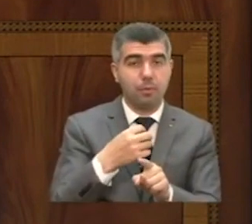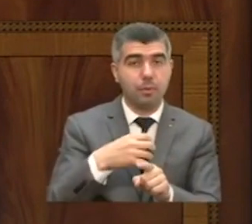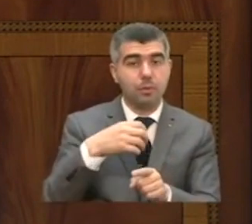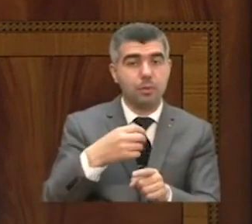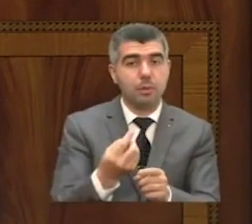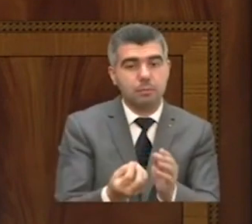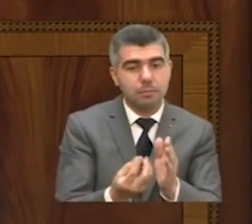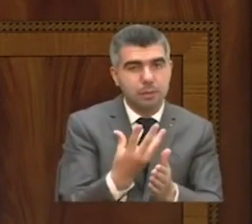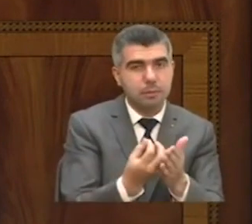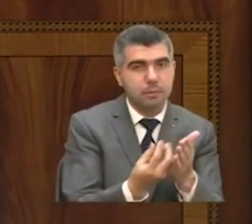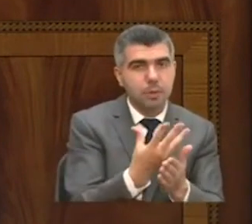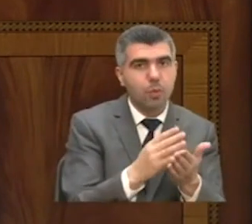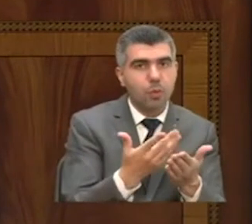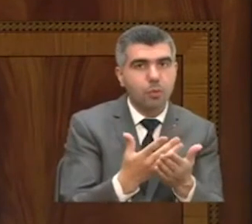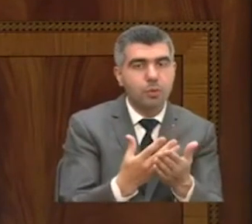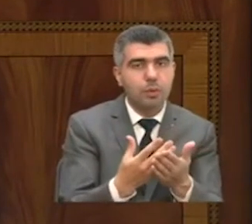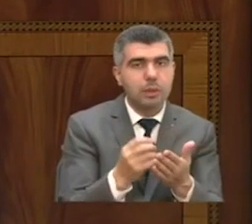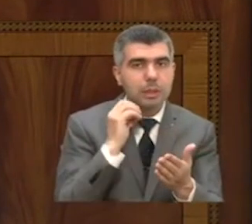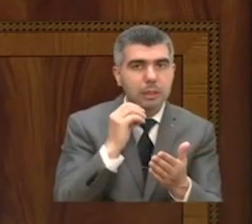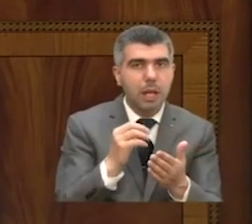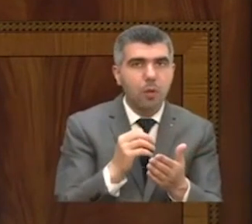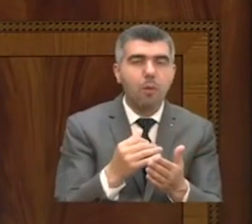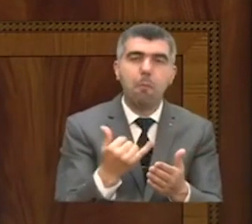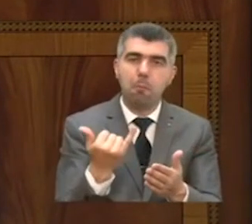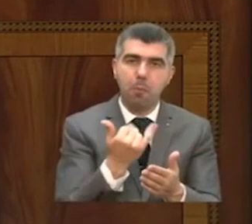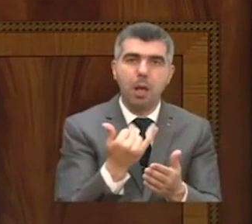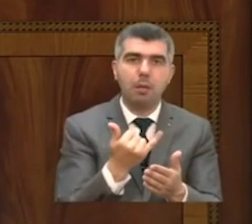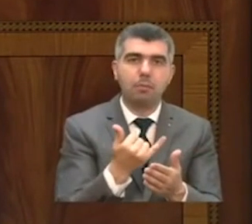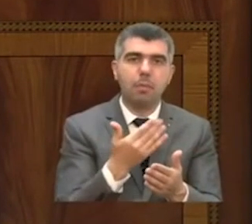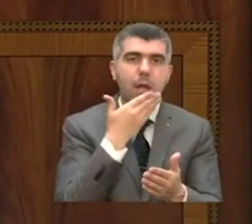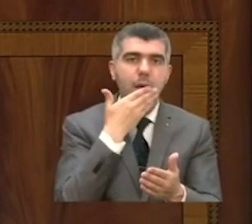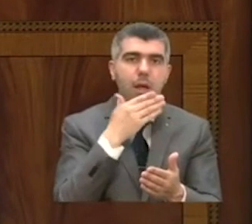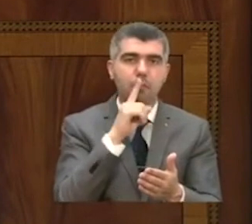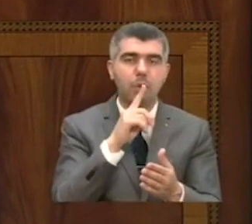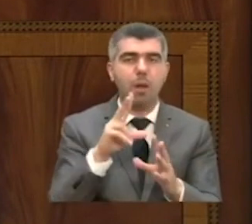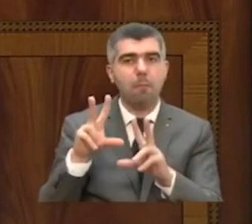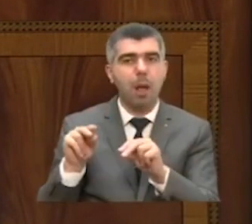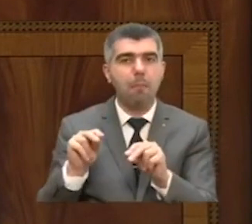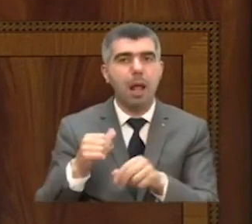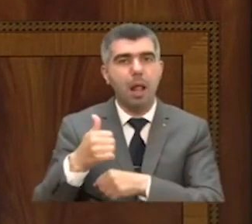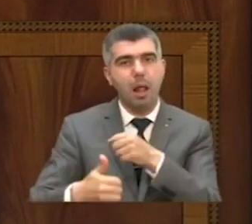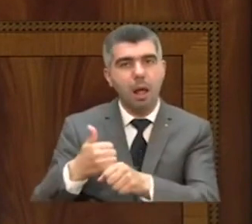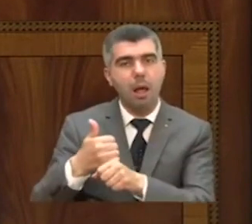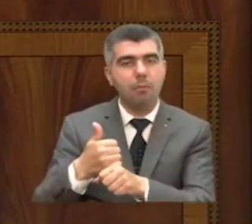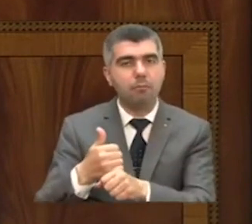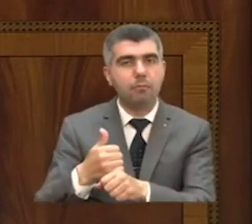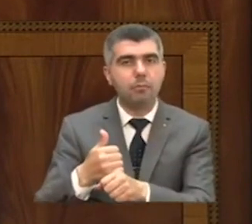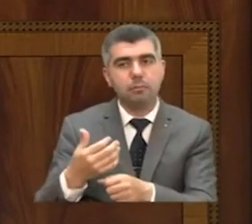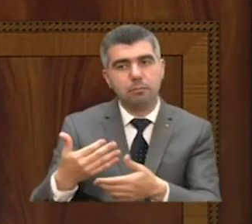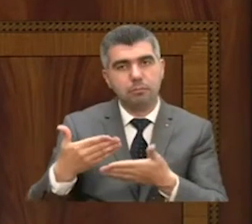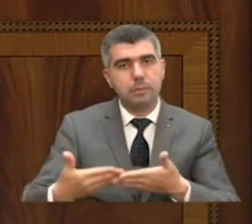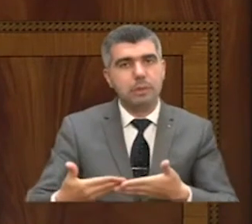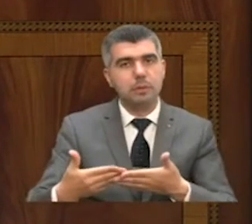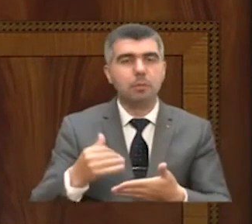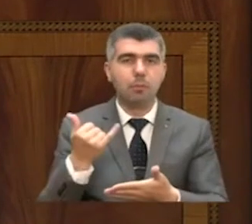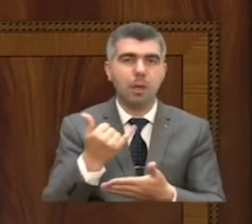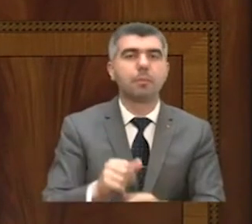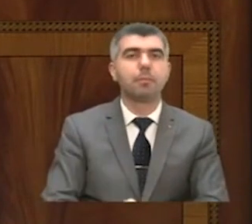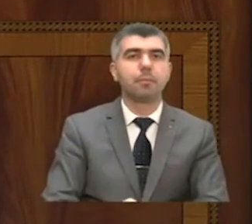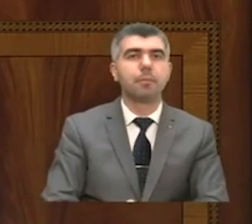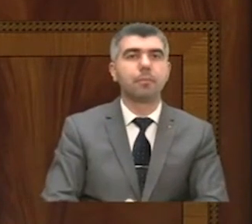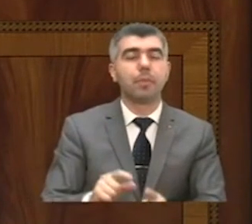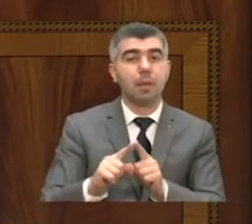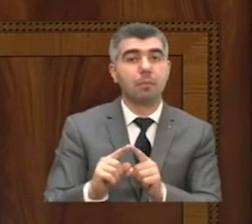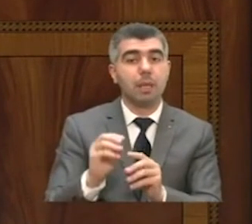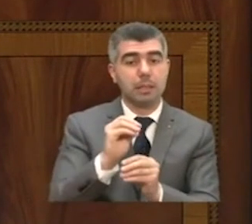في حالة جد مرضية وفي تحسن كبير مقارنة مع السنوات الماضية. أما بالنسبة للبرامج ديال إكتار